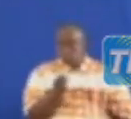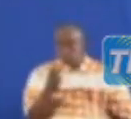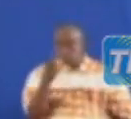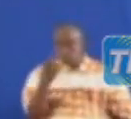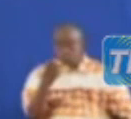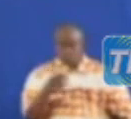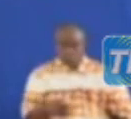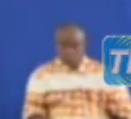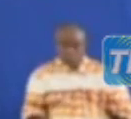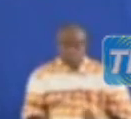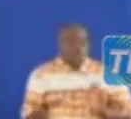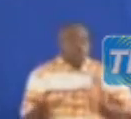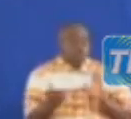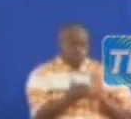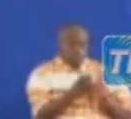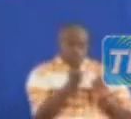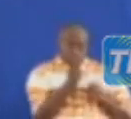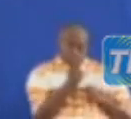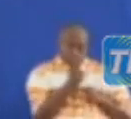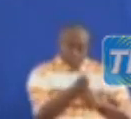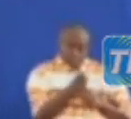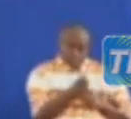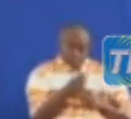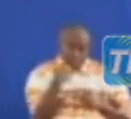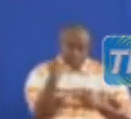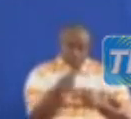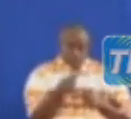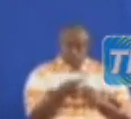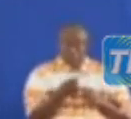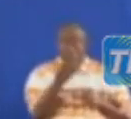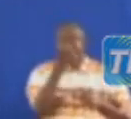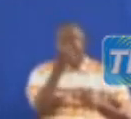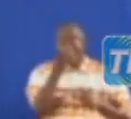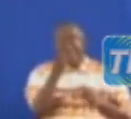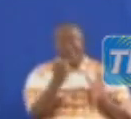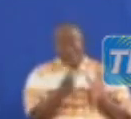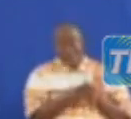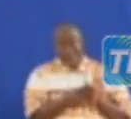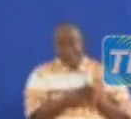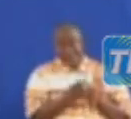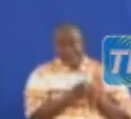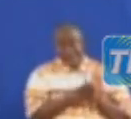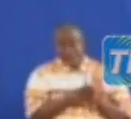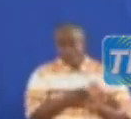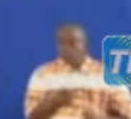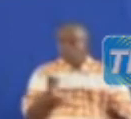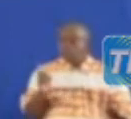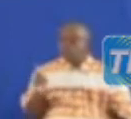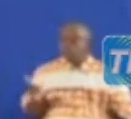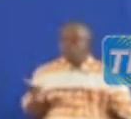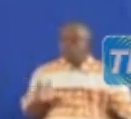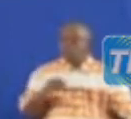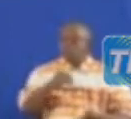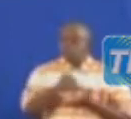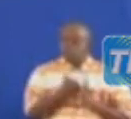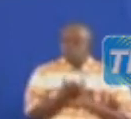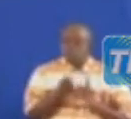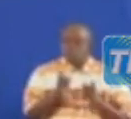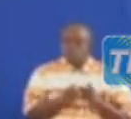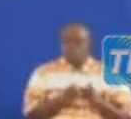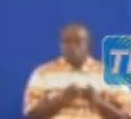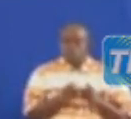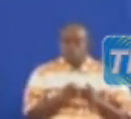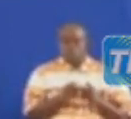2023-2024, sheria ya bajeti sura ya 439, sera za kisekta, maelekezo